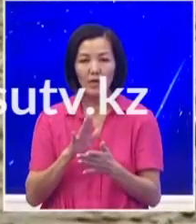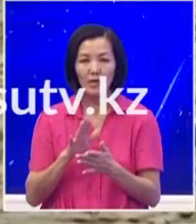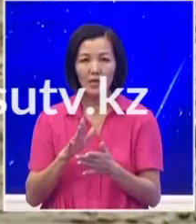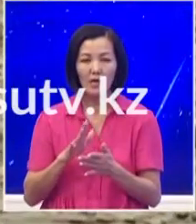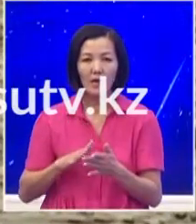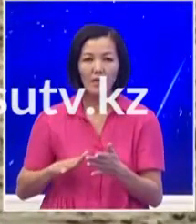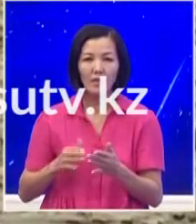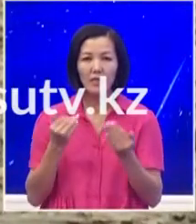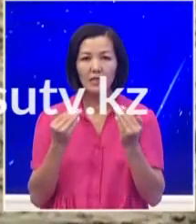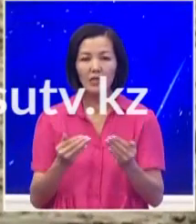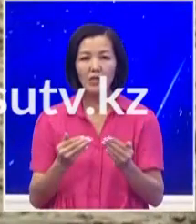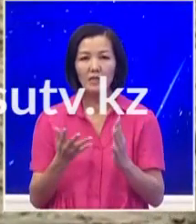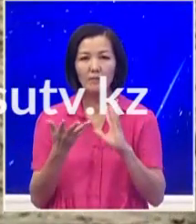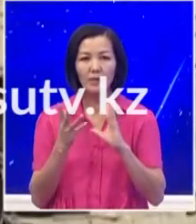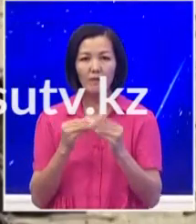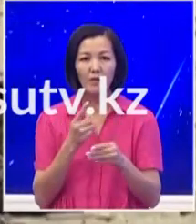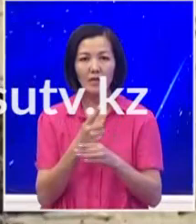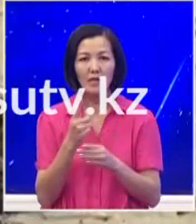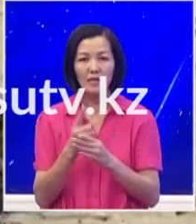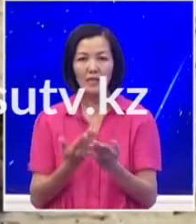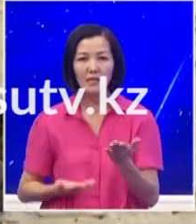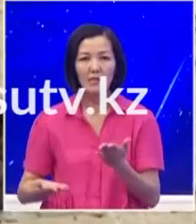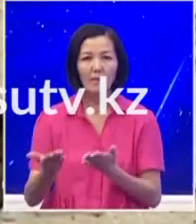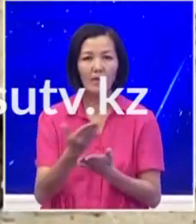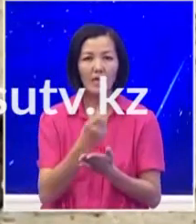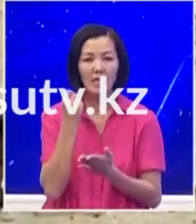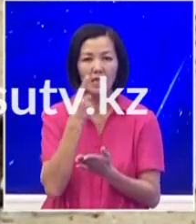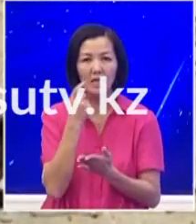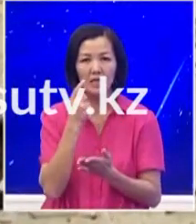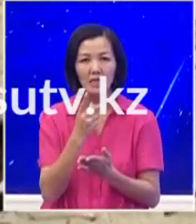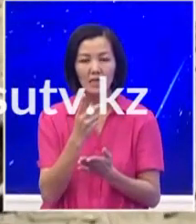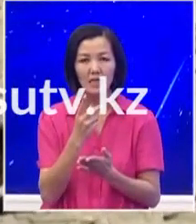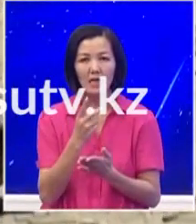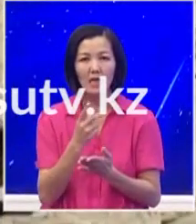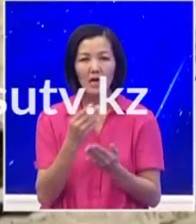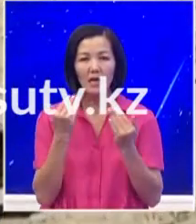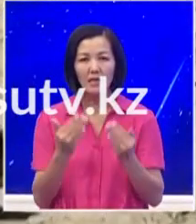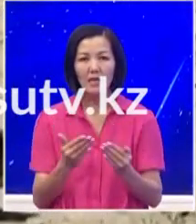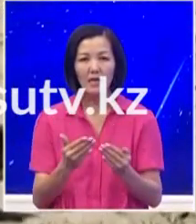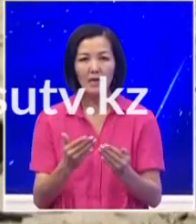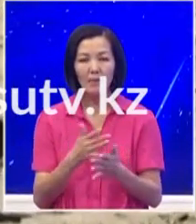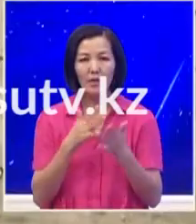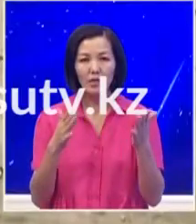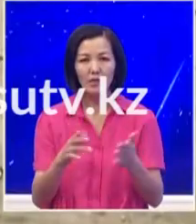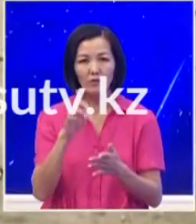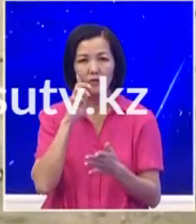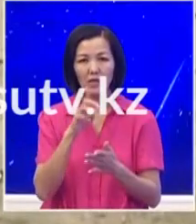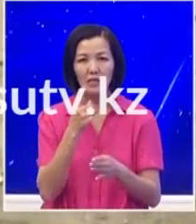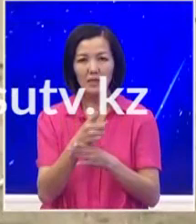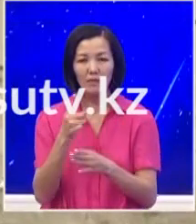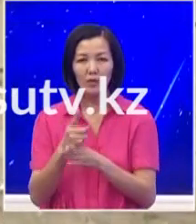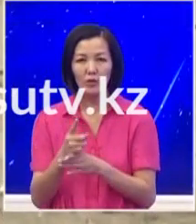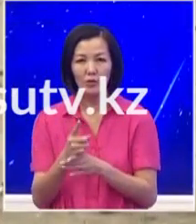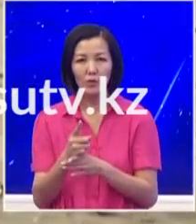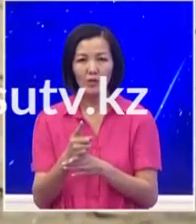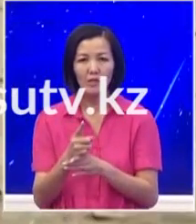численности логгерхедов привело неограниченное собирание яиц, считающихся лакомством. Однако сейчас в большинстве стран это